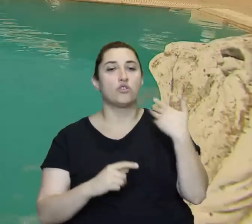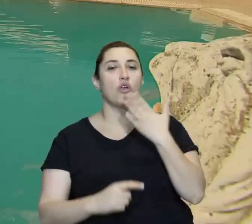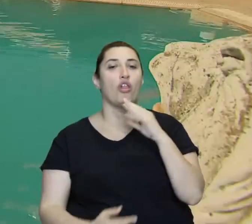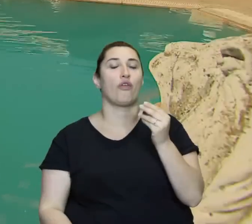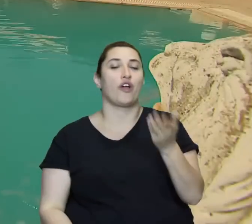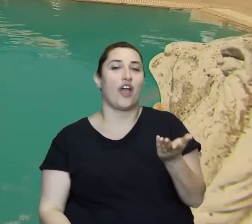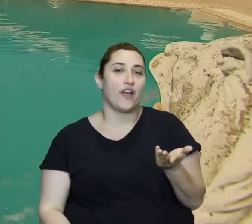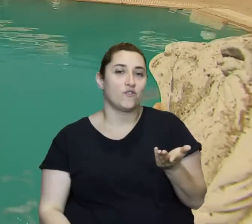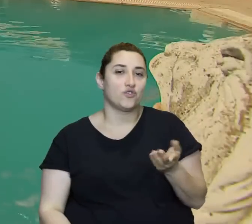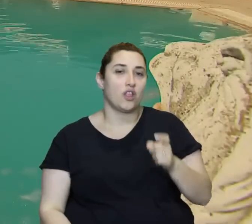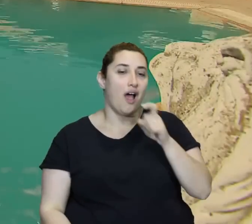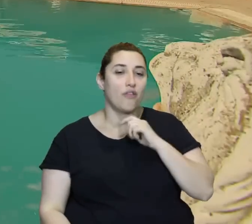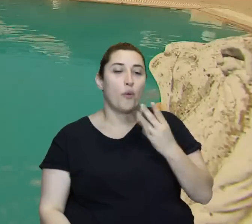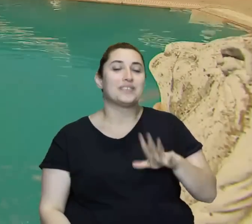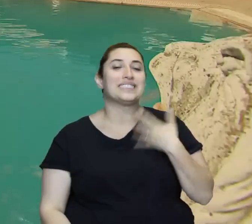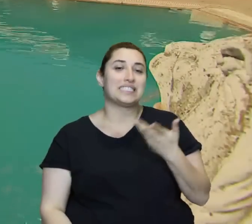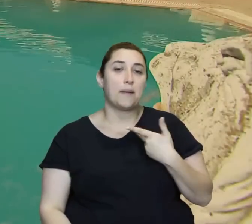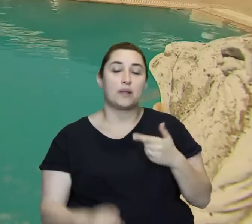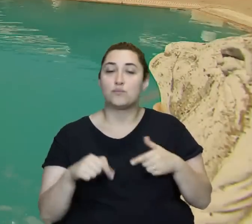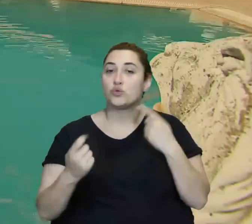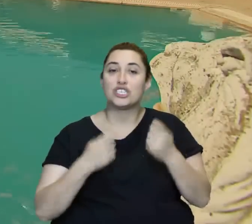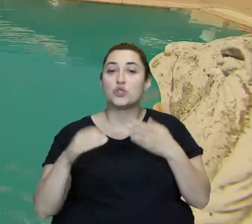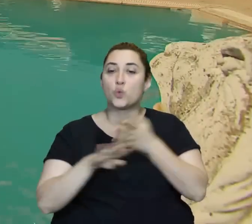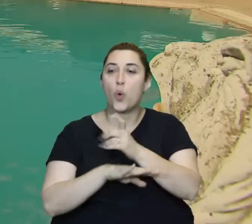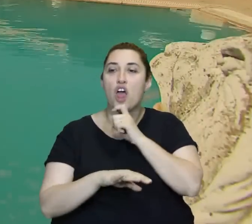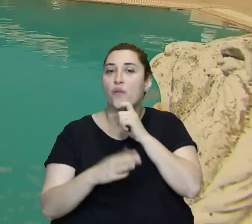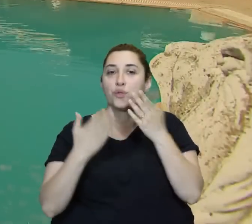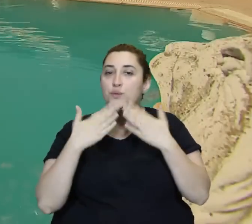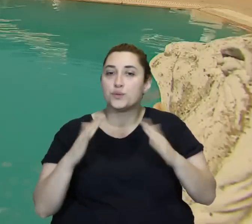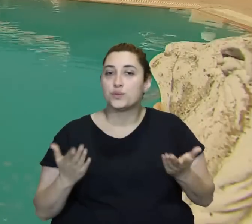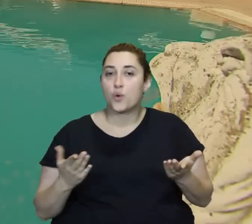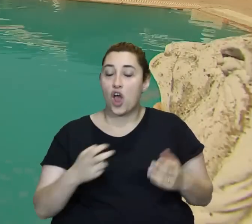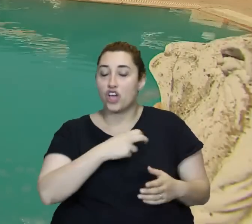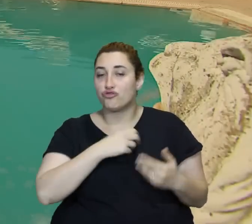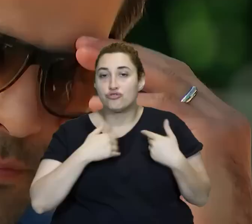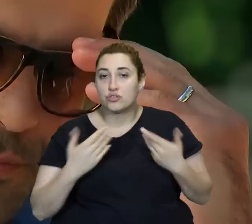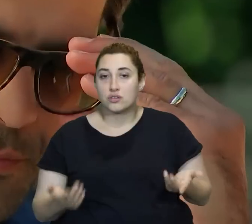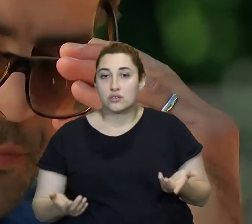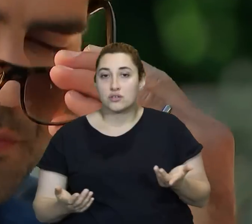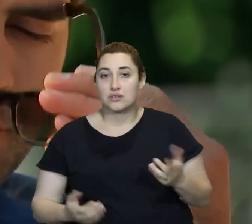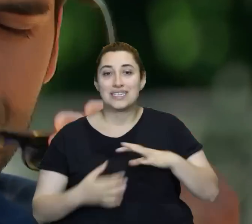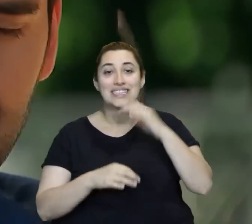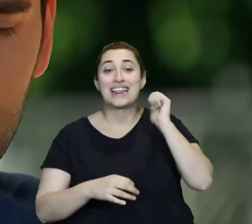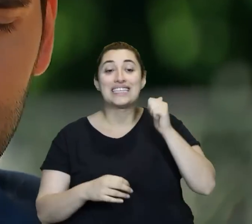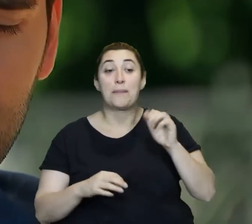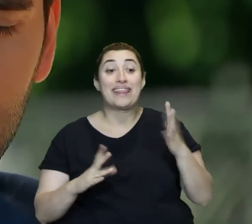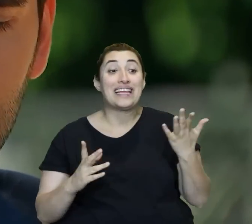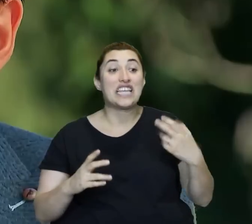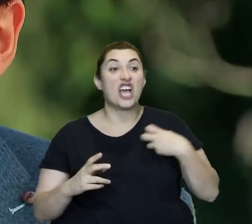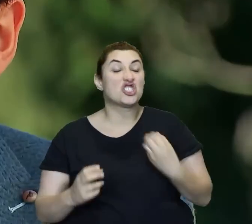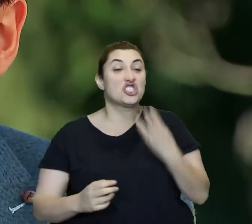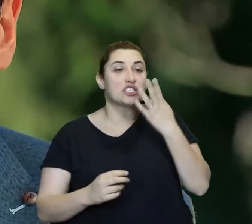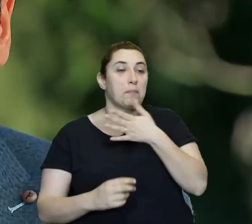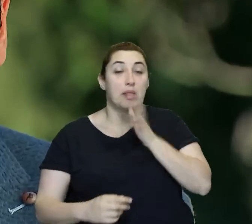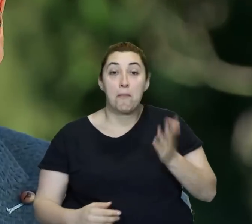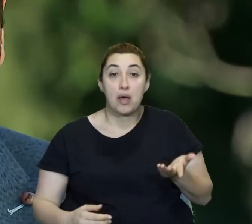gençtin. Bir hata yapmanı istemezdim. Ya bu işin doğrusu yanlışı yok ki Ömer. Aşk bu. İnsanın ne zaman, nasıl karşısına çıkacağı hiç